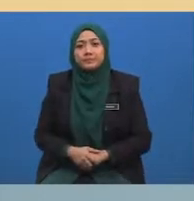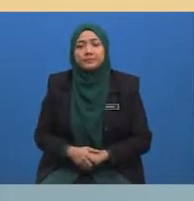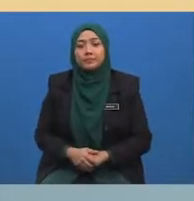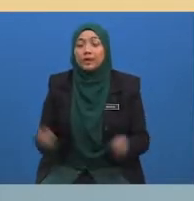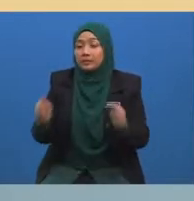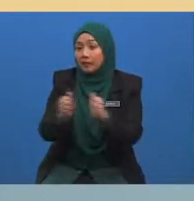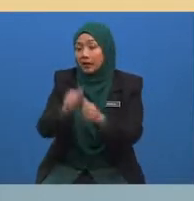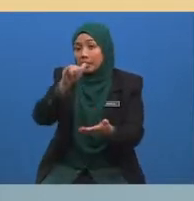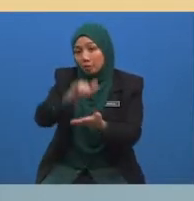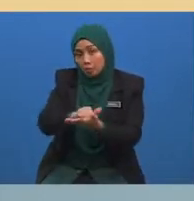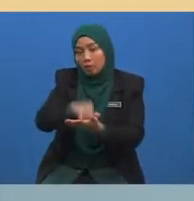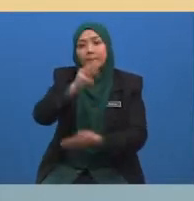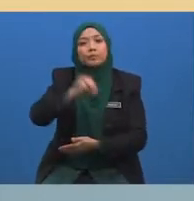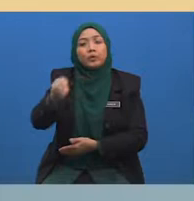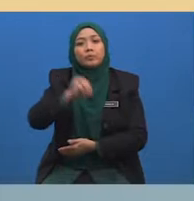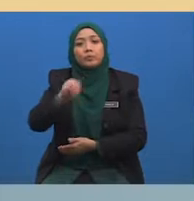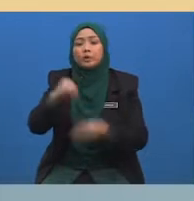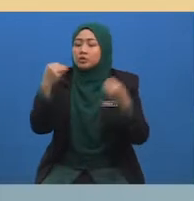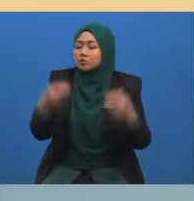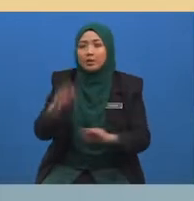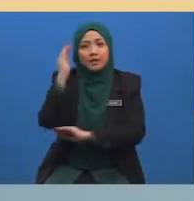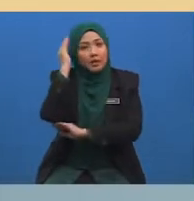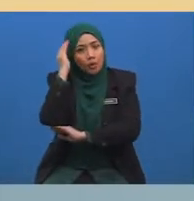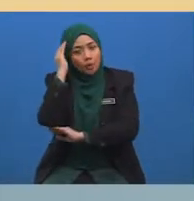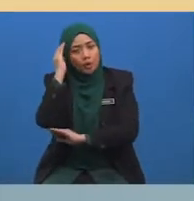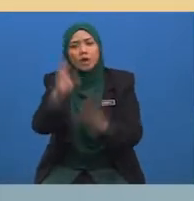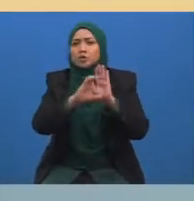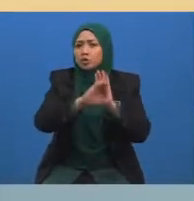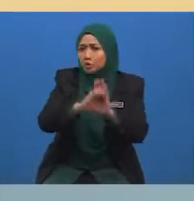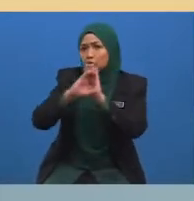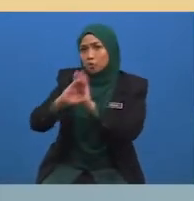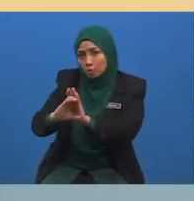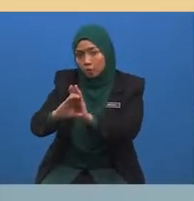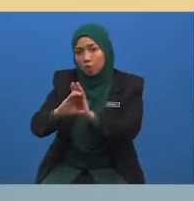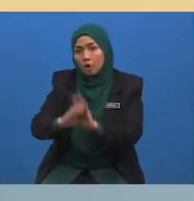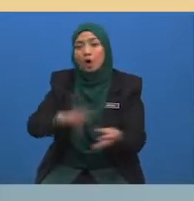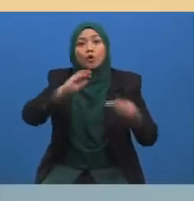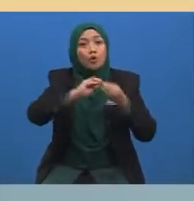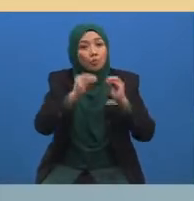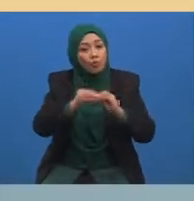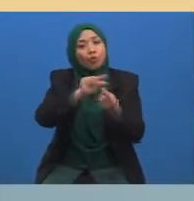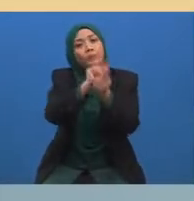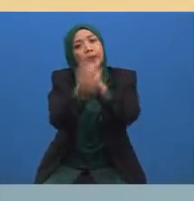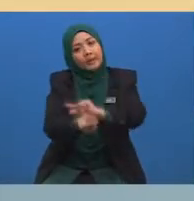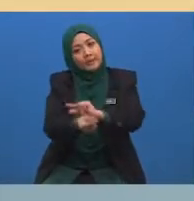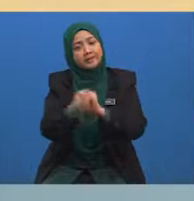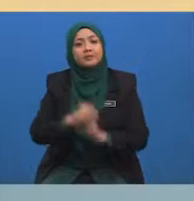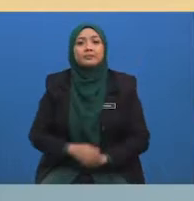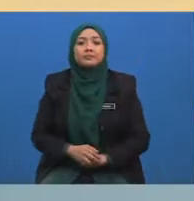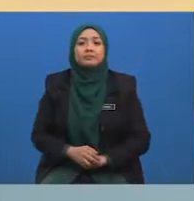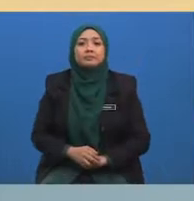Dengan itu, murid-murid sudah tahu ya contoh-contoh nombor gubahan.